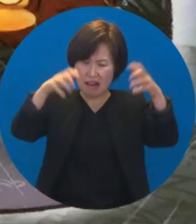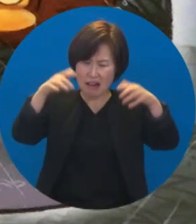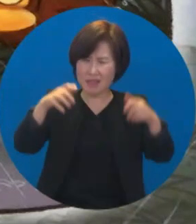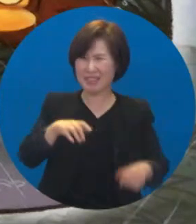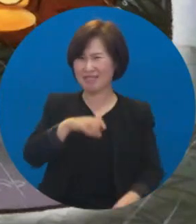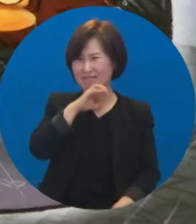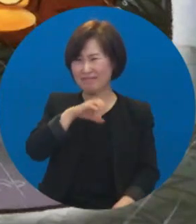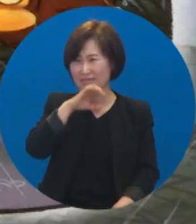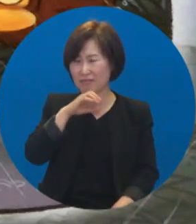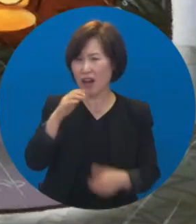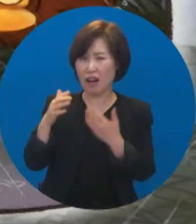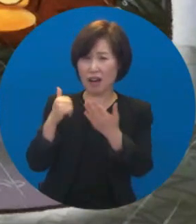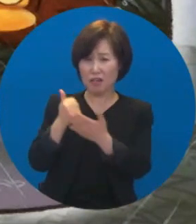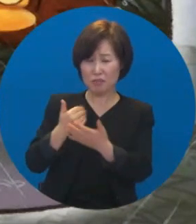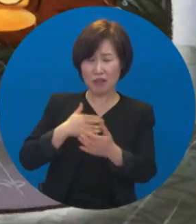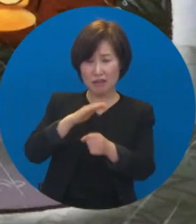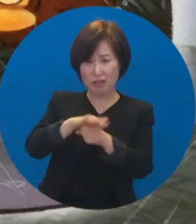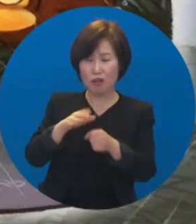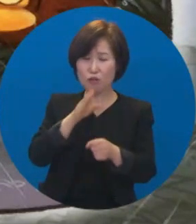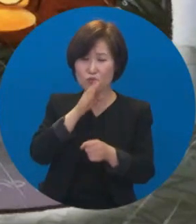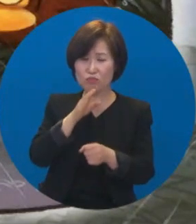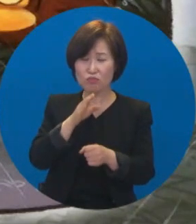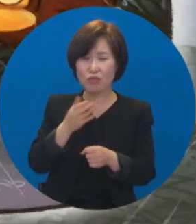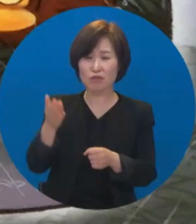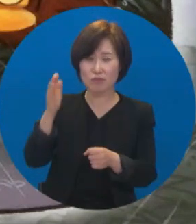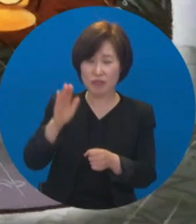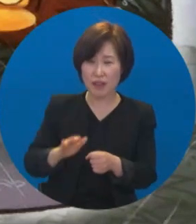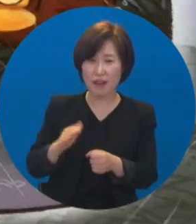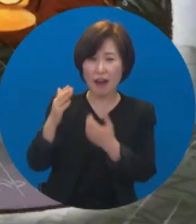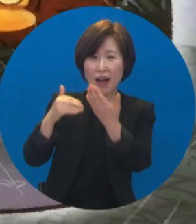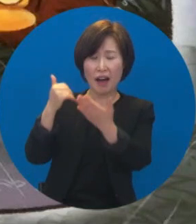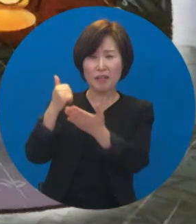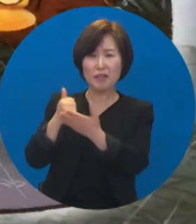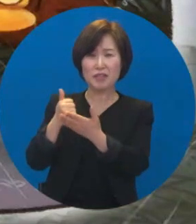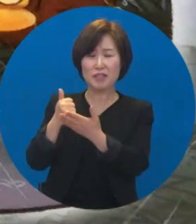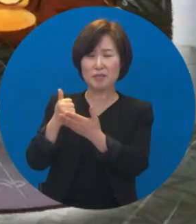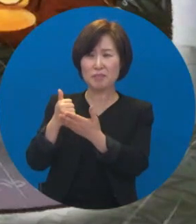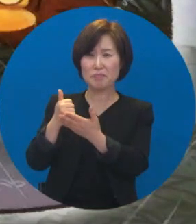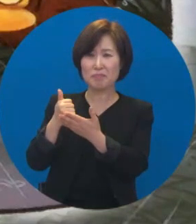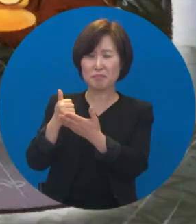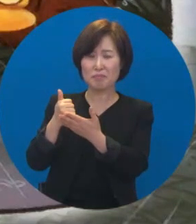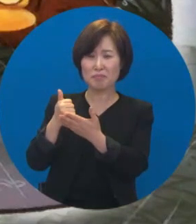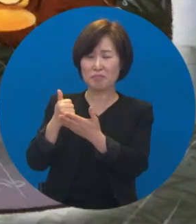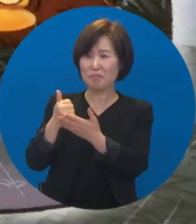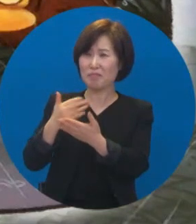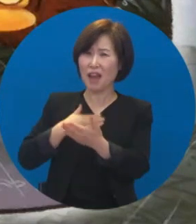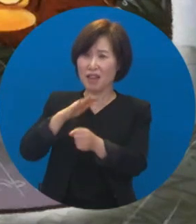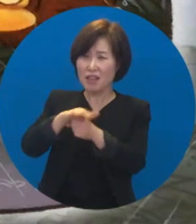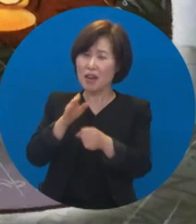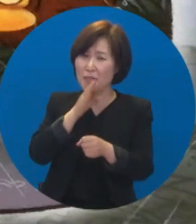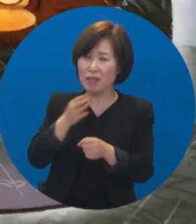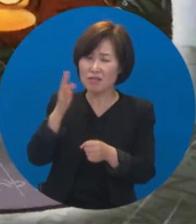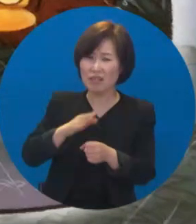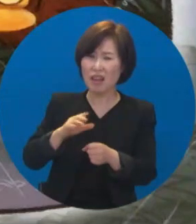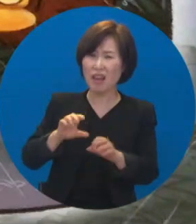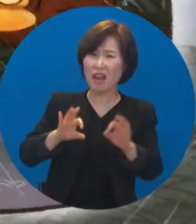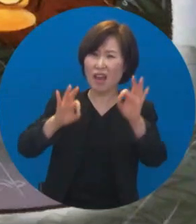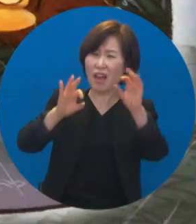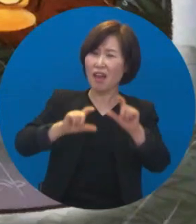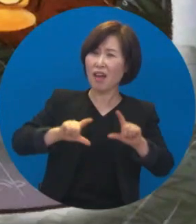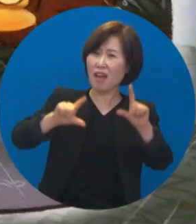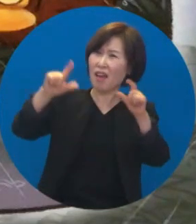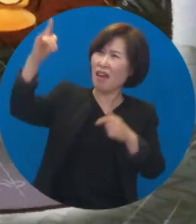날 사랑하신다는데 어떻게 엄마, 어떻게 하나님이 내가 그렇게 사랑하는 햇님을 없애실 수가 있어? 그랬더니 엄마가 이렇게